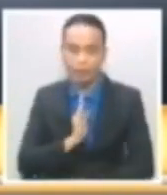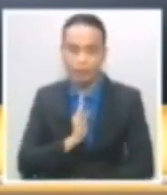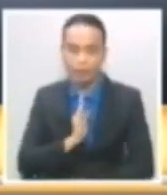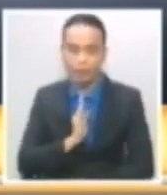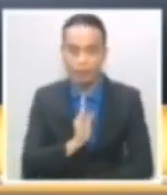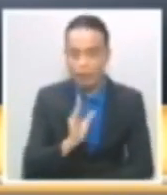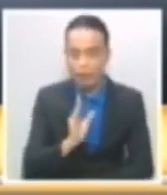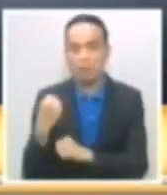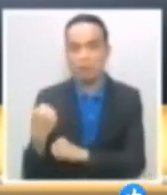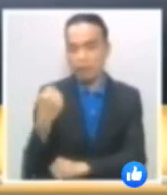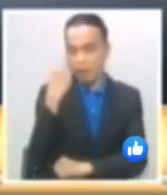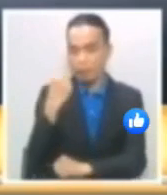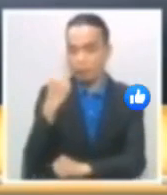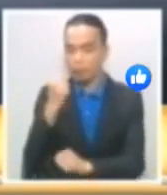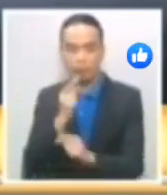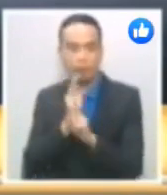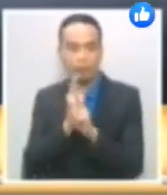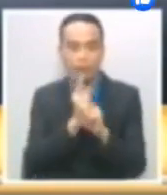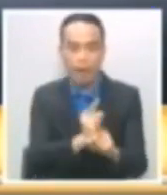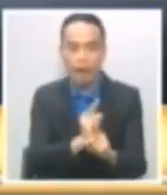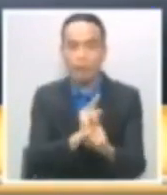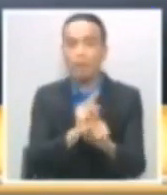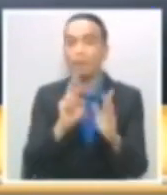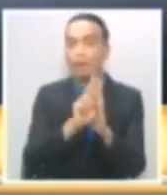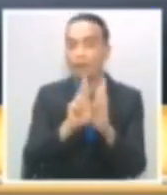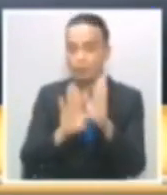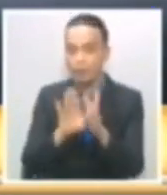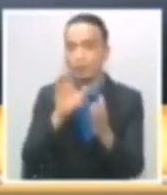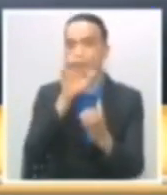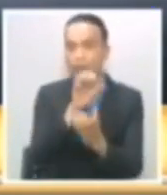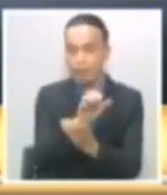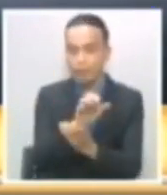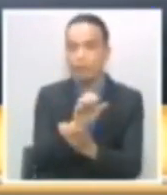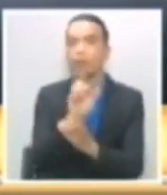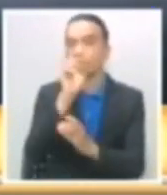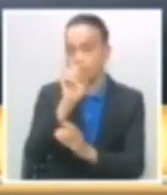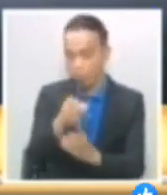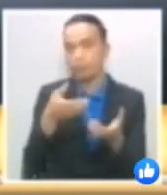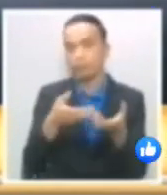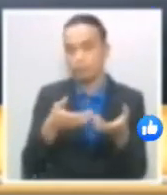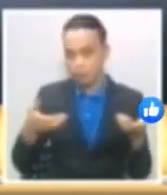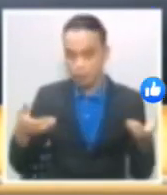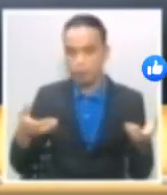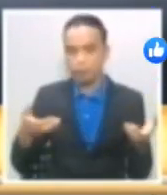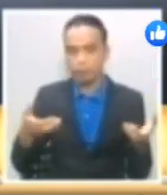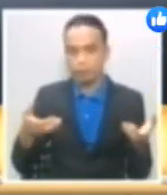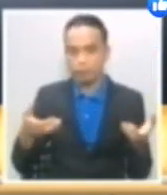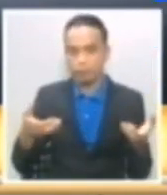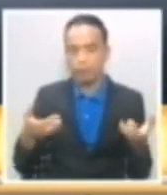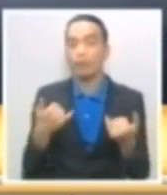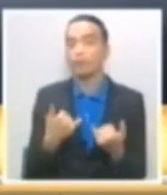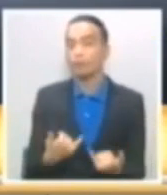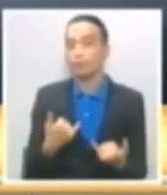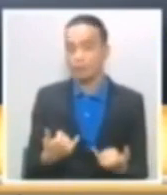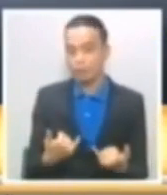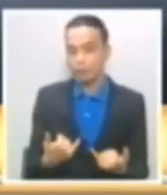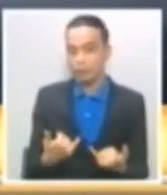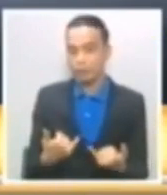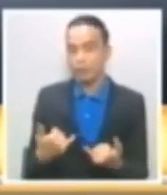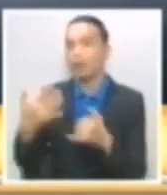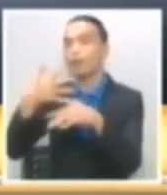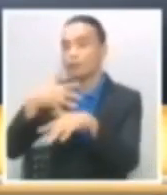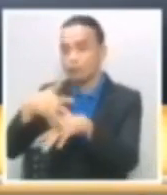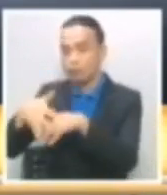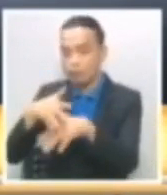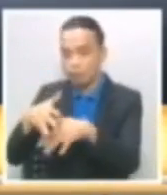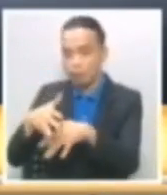ครัดในการปฏิบัติตามข้อบังคับผมว่าต้องแยกกันครับเพราะว่าวันนี้เนี่ยนะครับพี่น้องที่ได้ติด